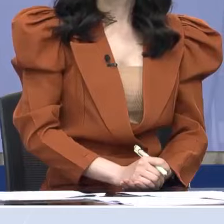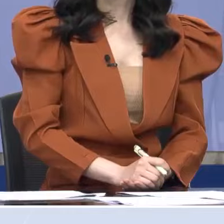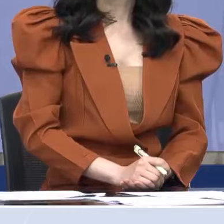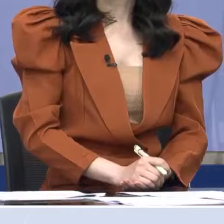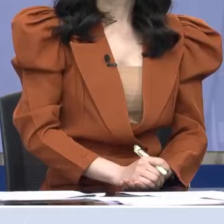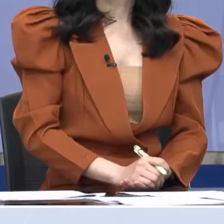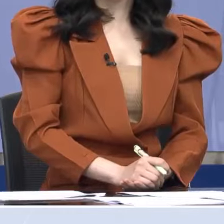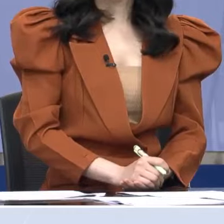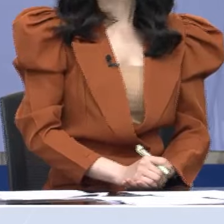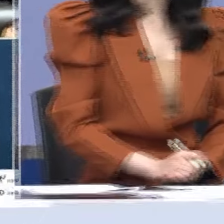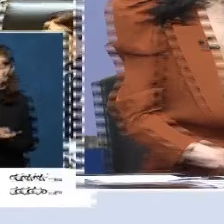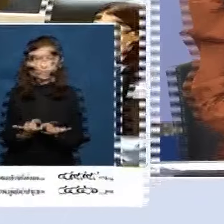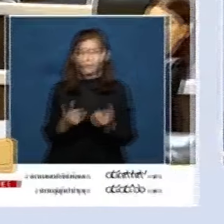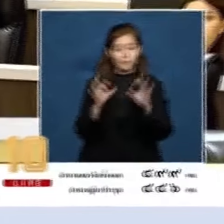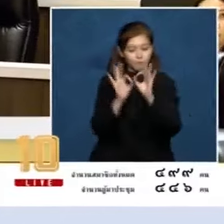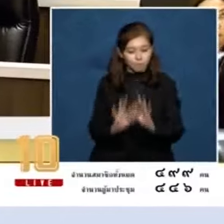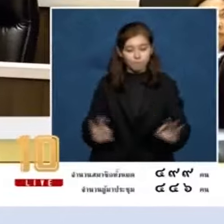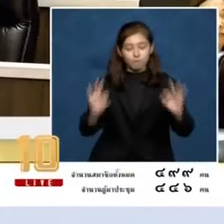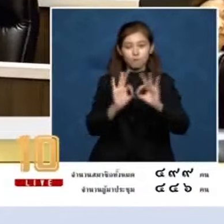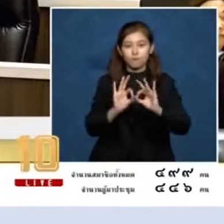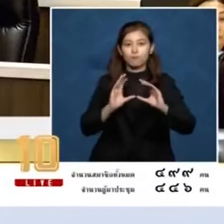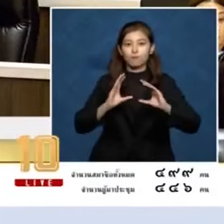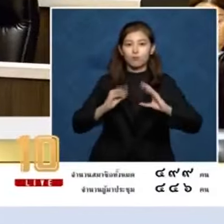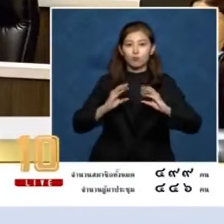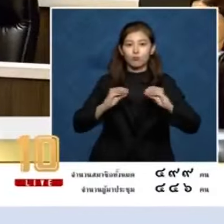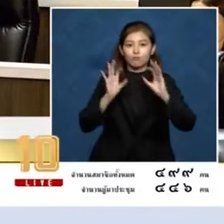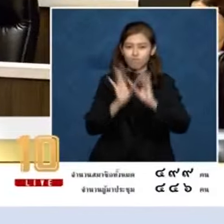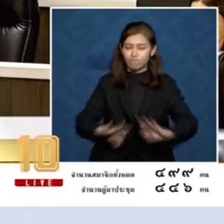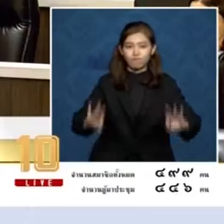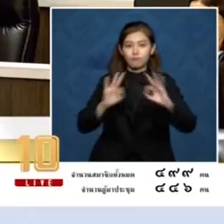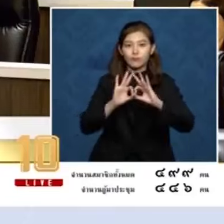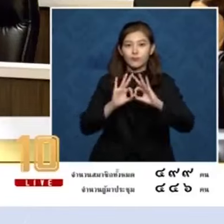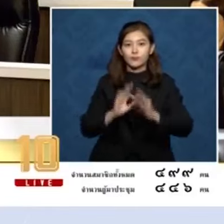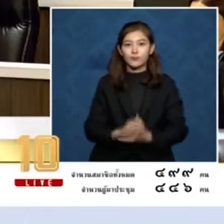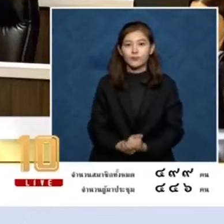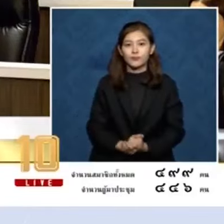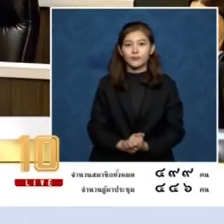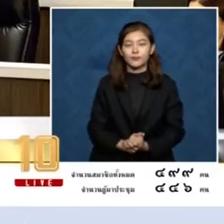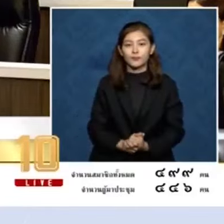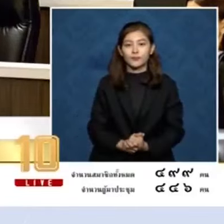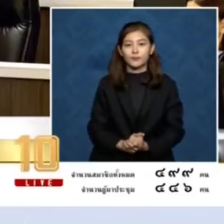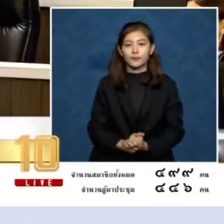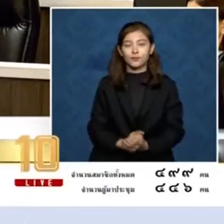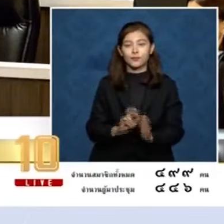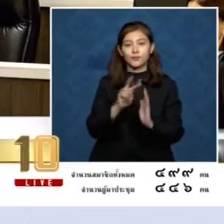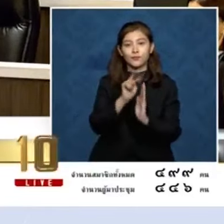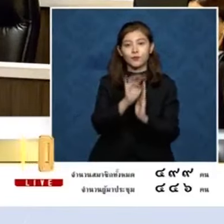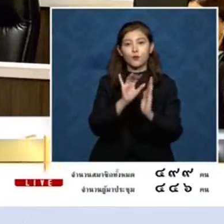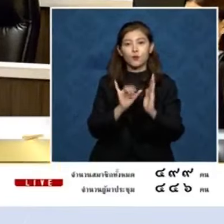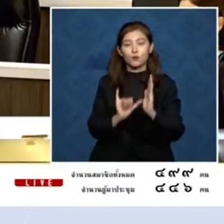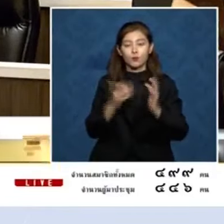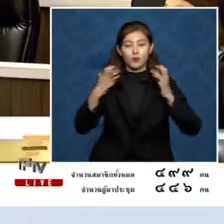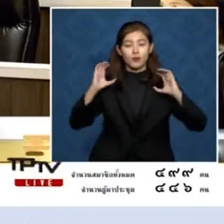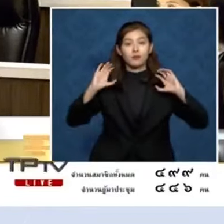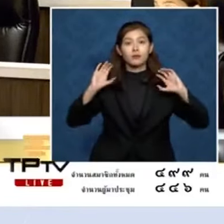คือคุณจุรินทร์เนี่ยเริ่มบอกอย่างนี้ก่อนเชื่อว่างบประมาณค่ะฉบับเนี้ยยังไงก็ผ่านเพราะว่าเสียงข้างมากของฝั่งรัฐบาลมีถึง314